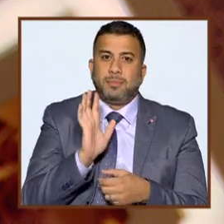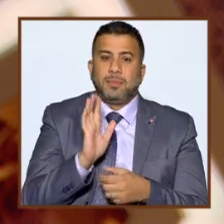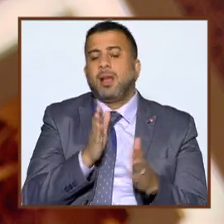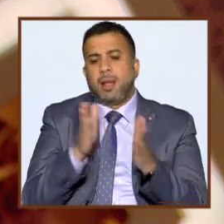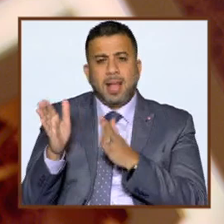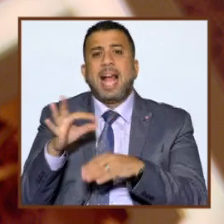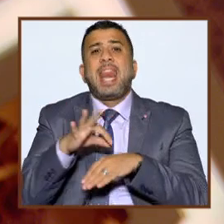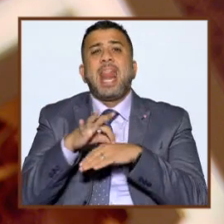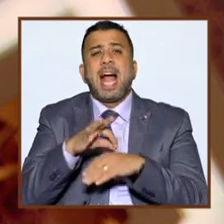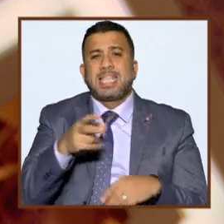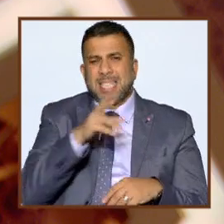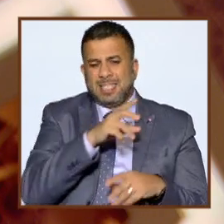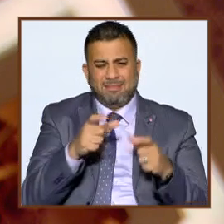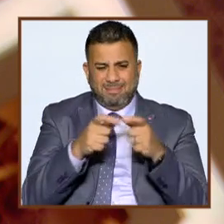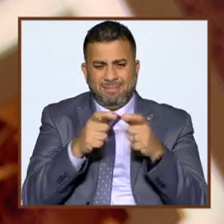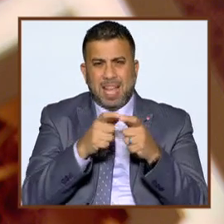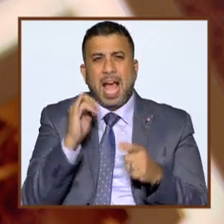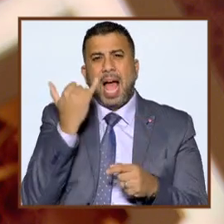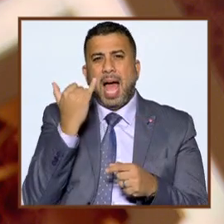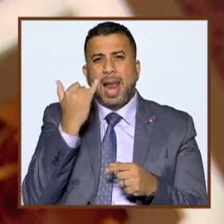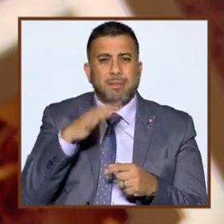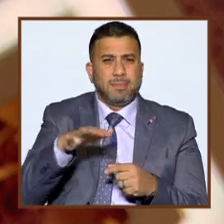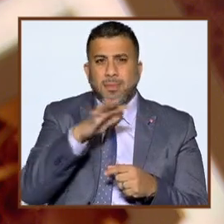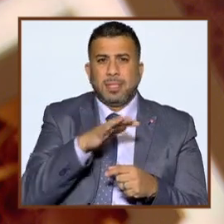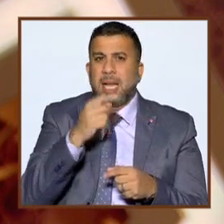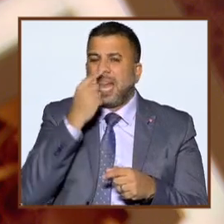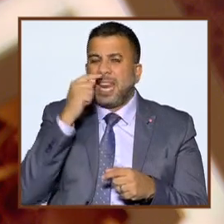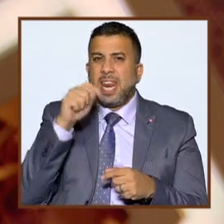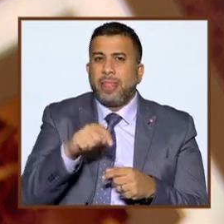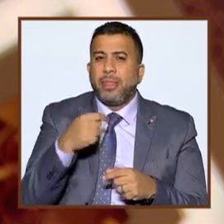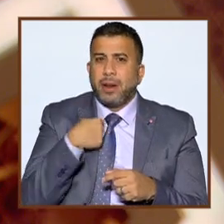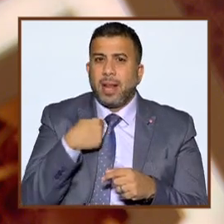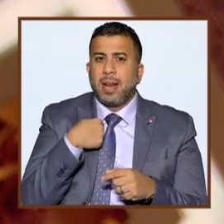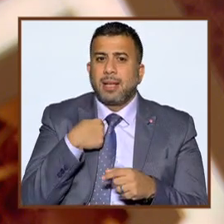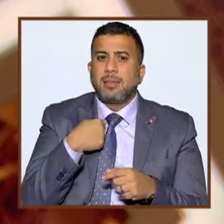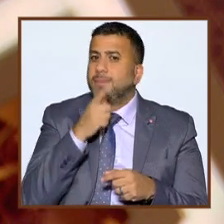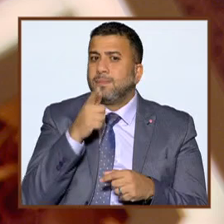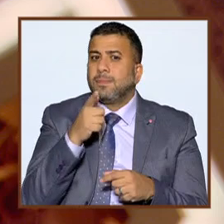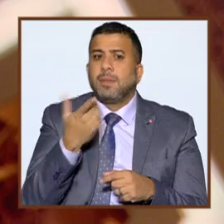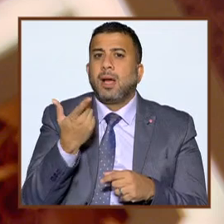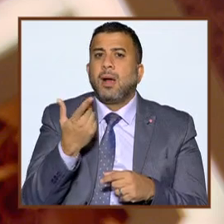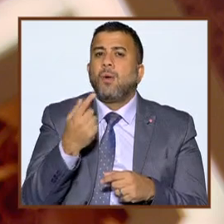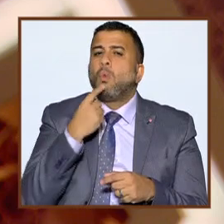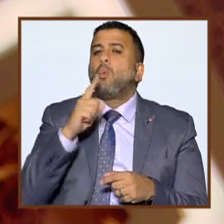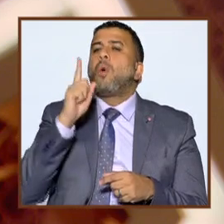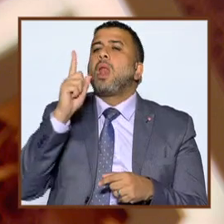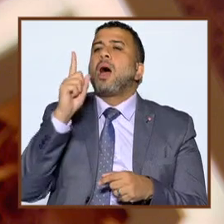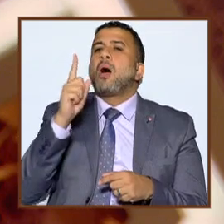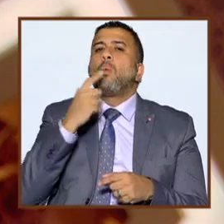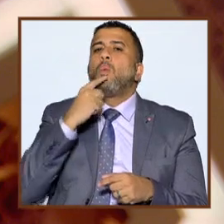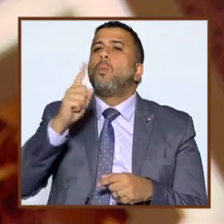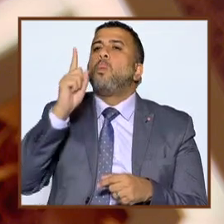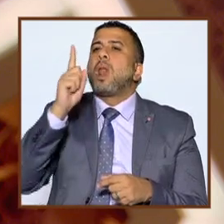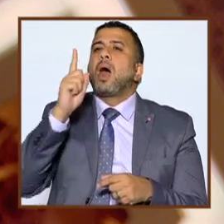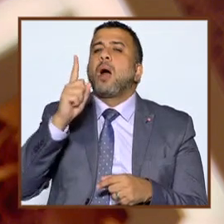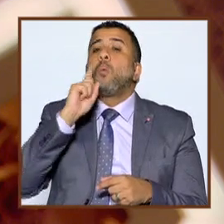من الناس وفي من قبائل العرب الموجودة يقول نذرا علي كذا، ويقصدون الحلف، يعني يقول والله كان يقول